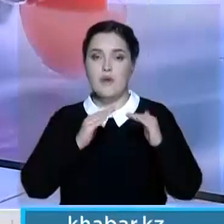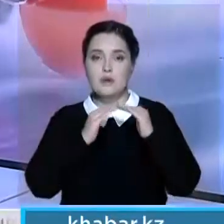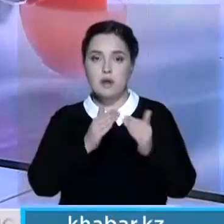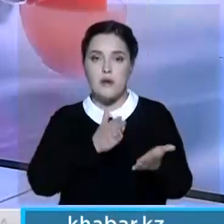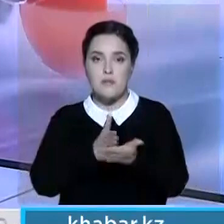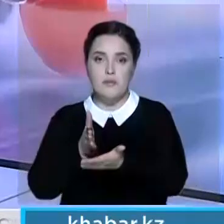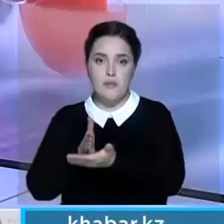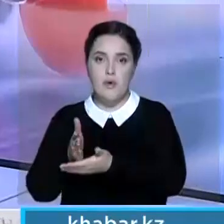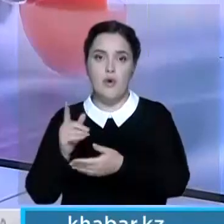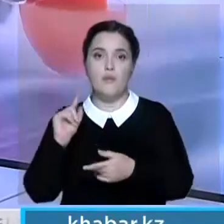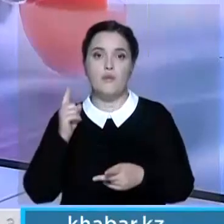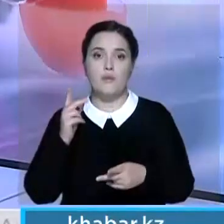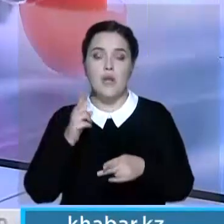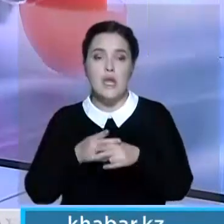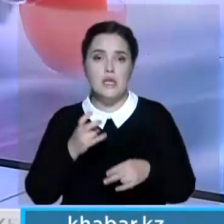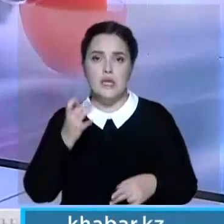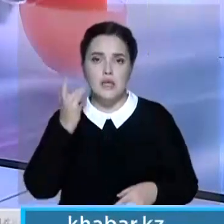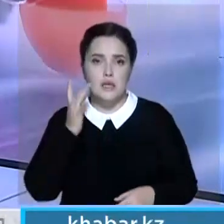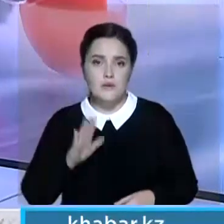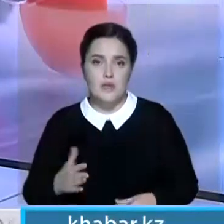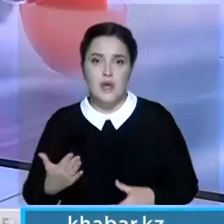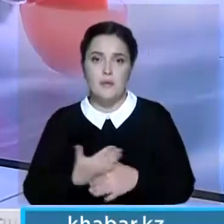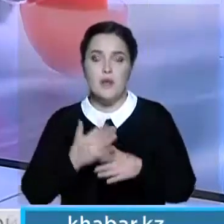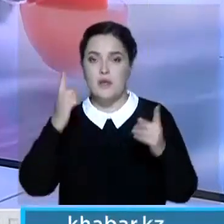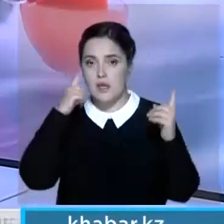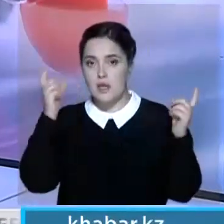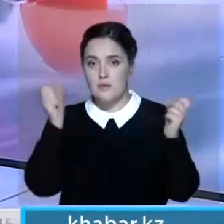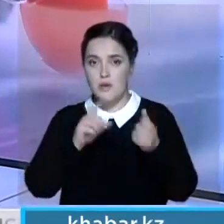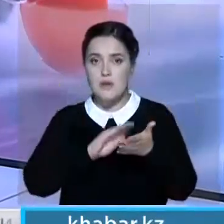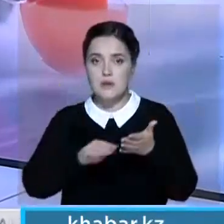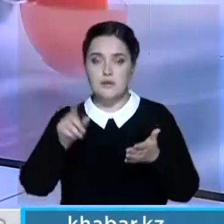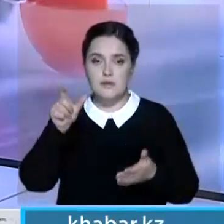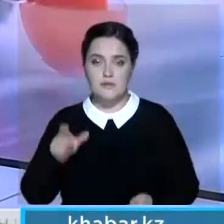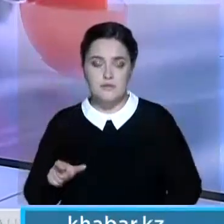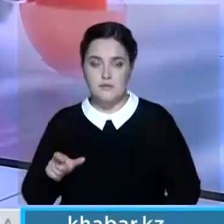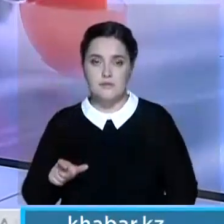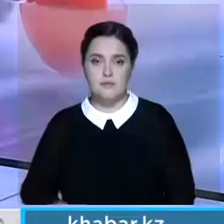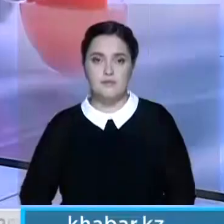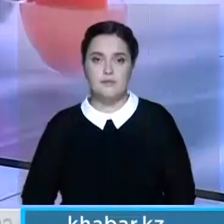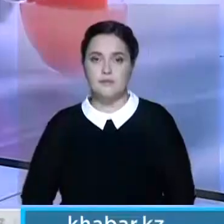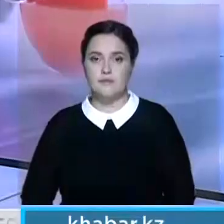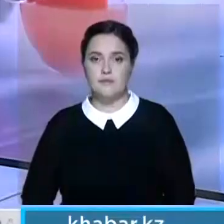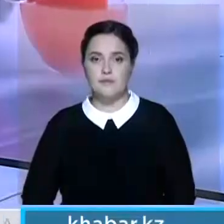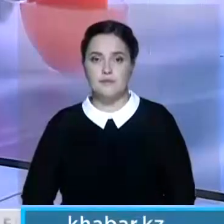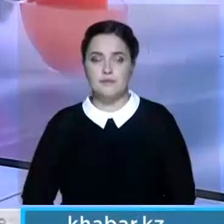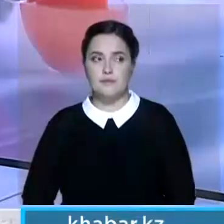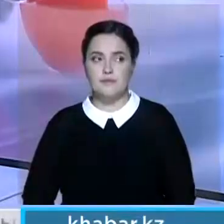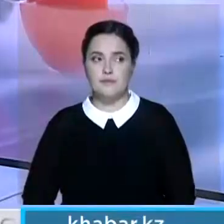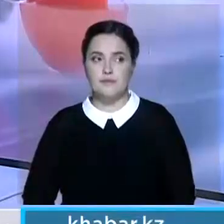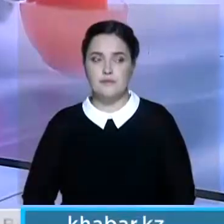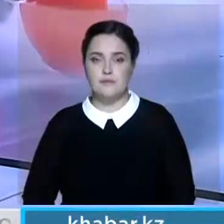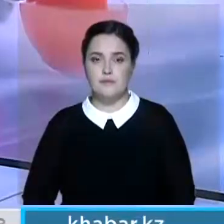сезона посетить все дома. Почему профилактика не всегда помогает, разбиралась моя коллега Назумгуль Кумыспаева.